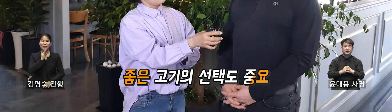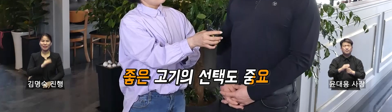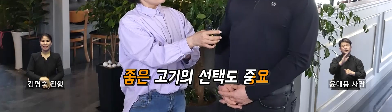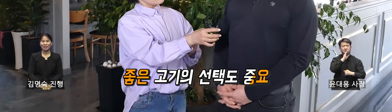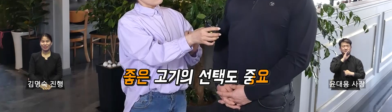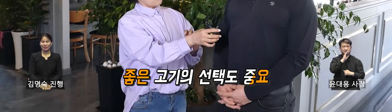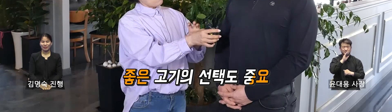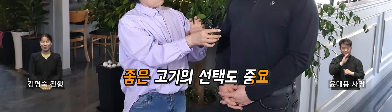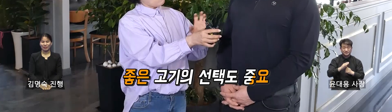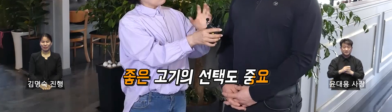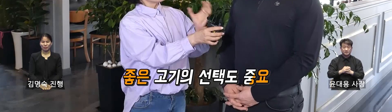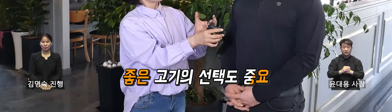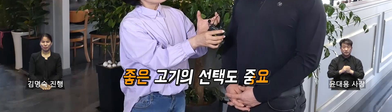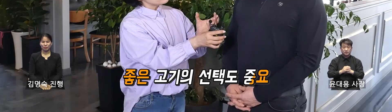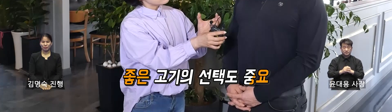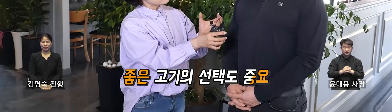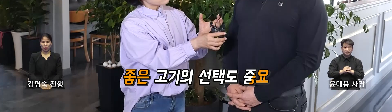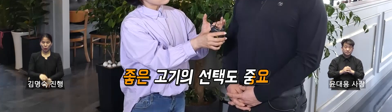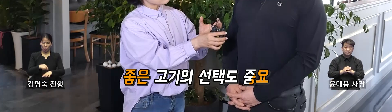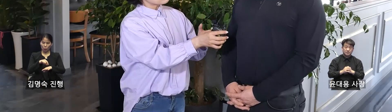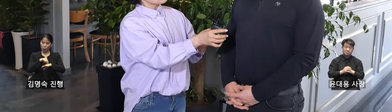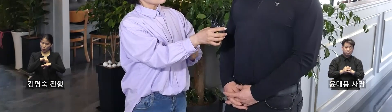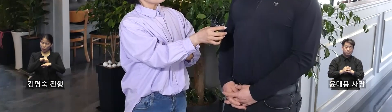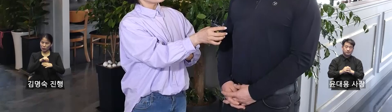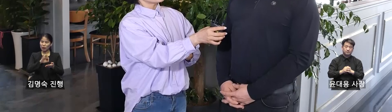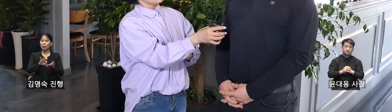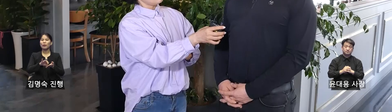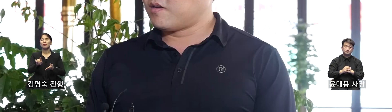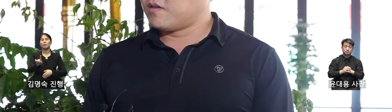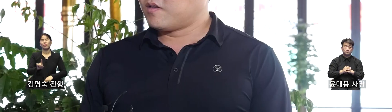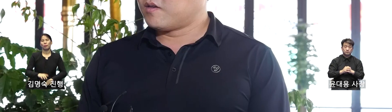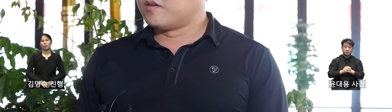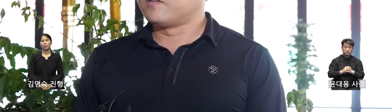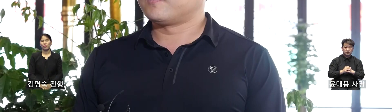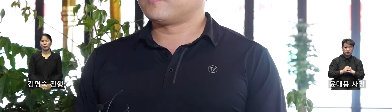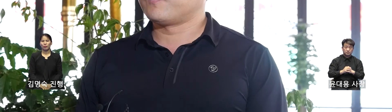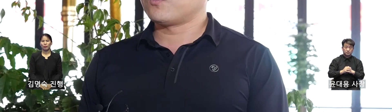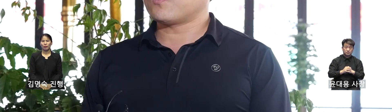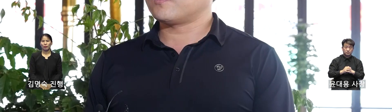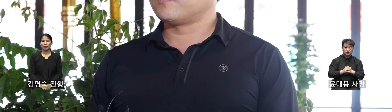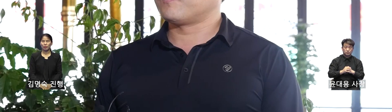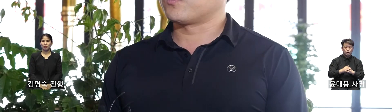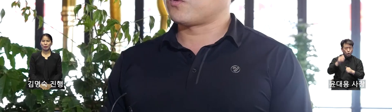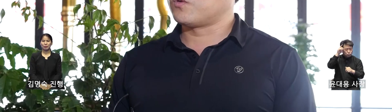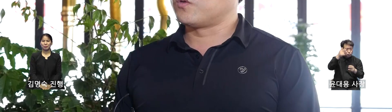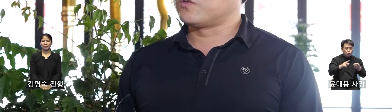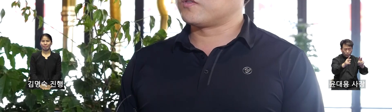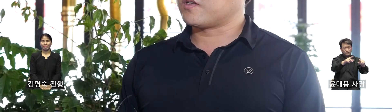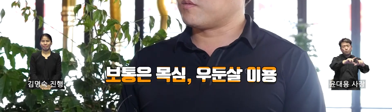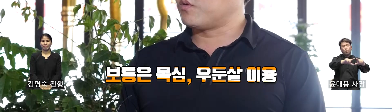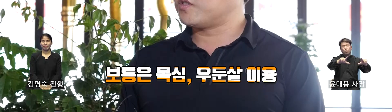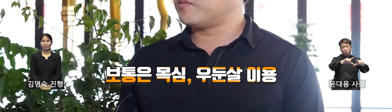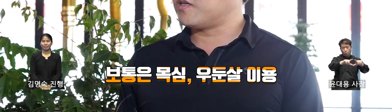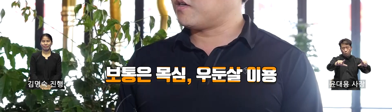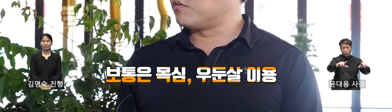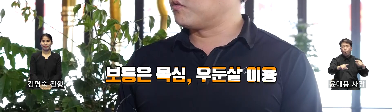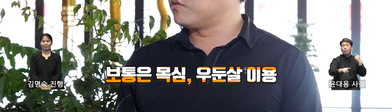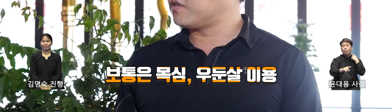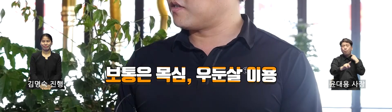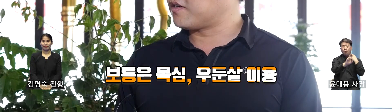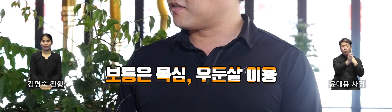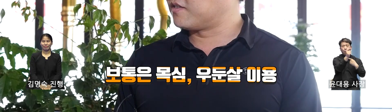네, 그럼요. 네, 그럼 고기도 어느 부위를 주로 사용하시나요? 어, 불고기는 보통 저기